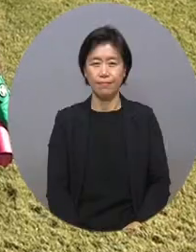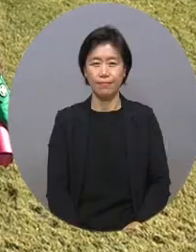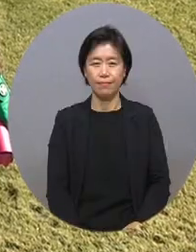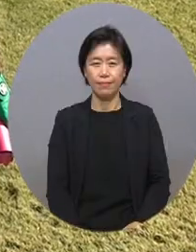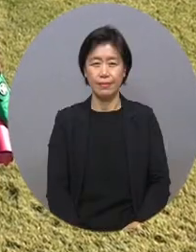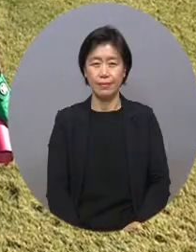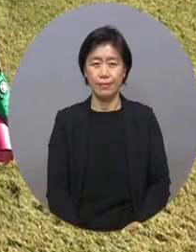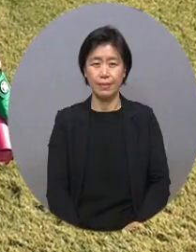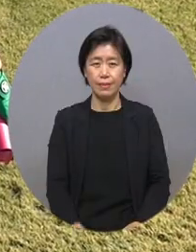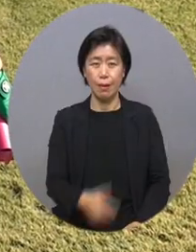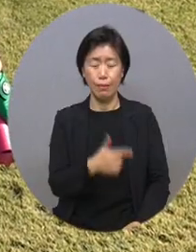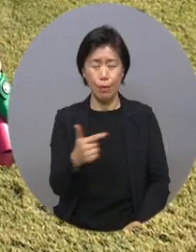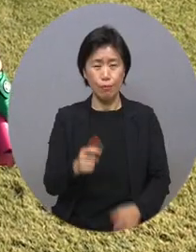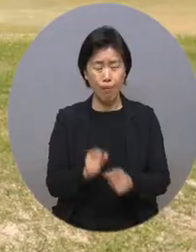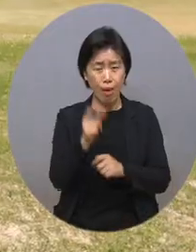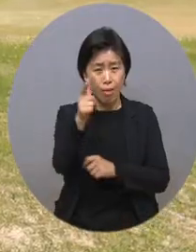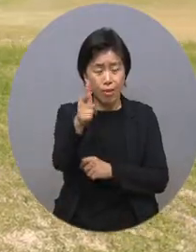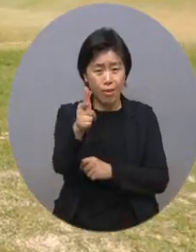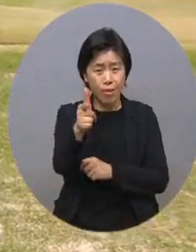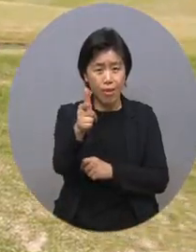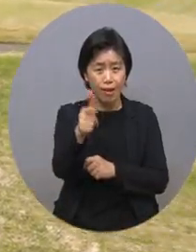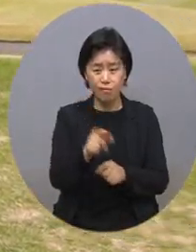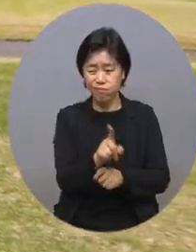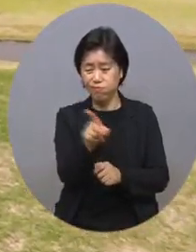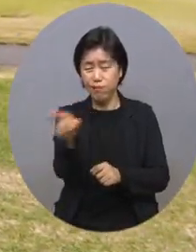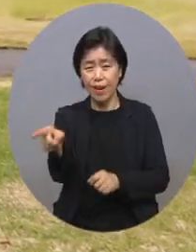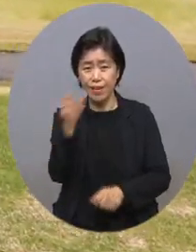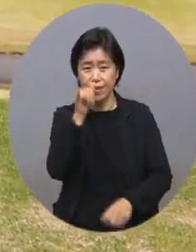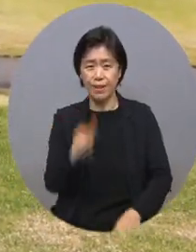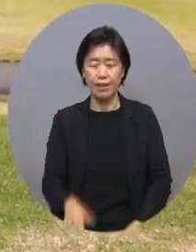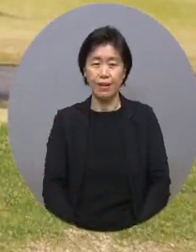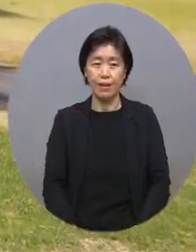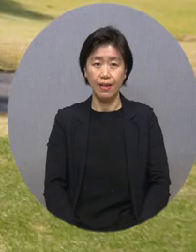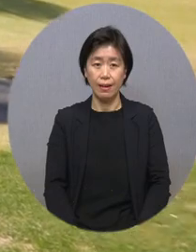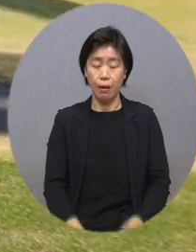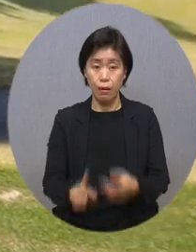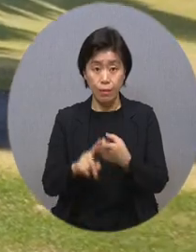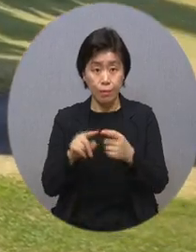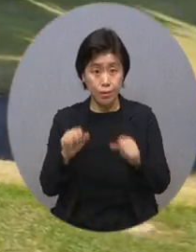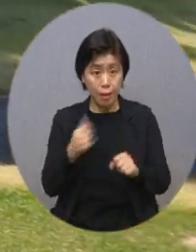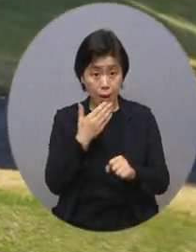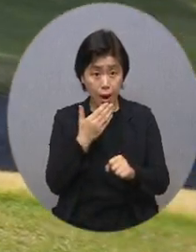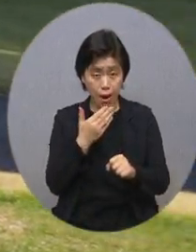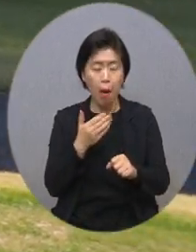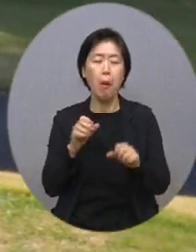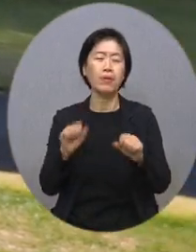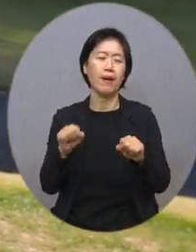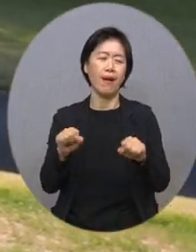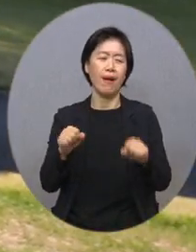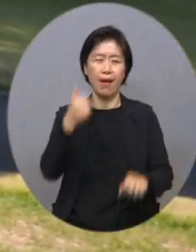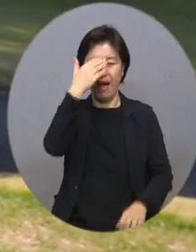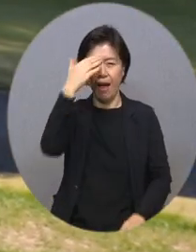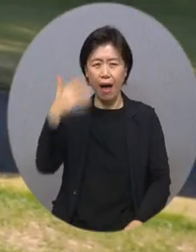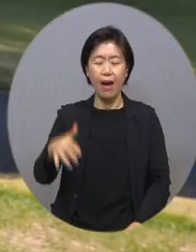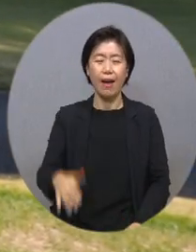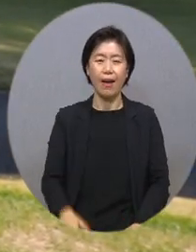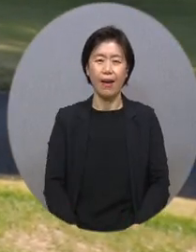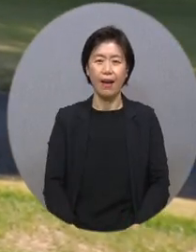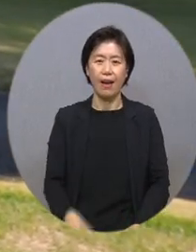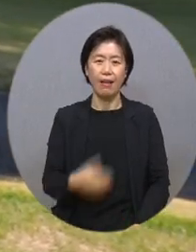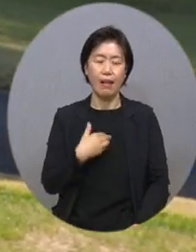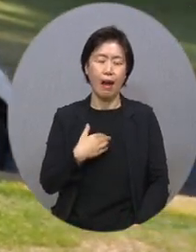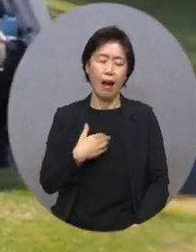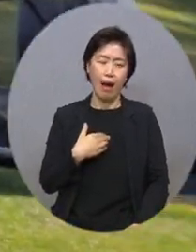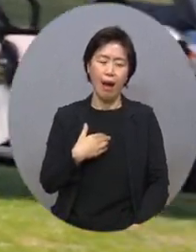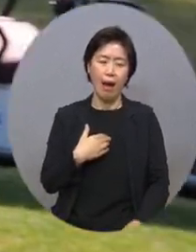아 너무 얼리면 안 돼. 스톱. 아 나 너무 야, 살았어. 언니 살아있어. 살았습니다. 너무 살았어. 겁을 먹고 내가